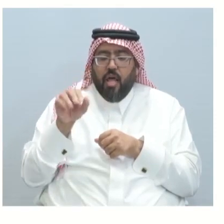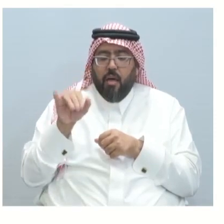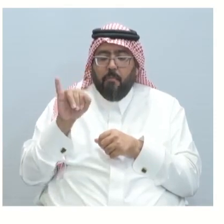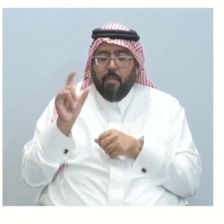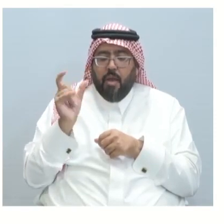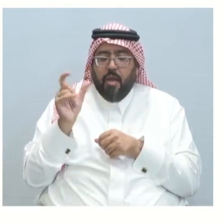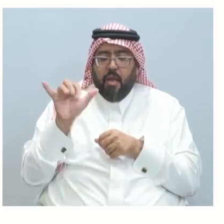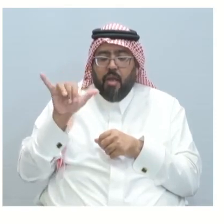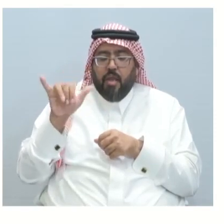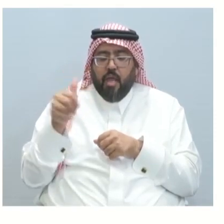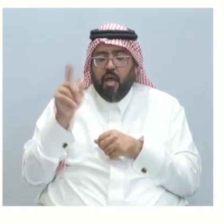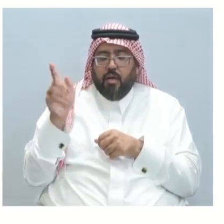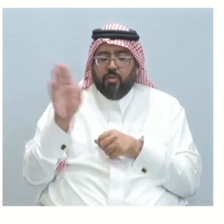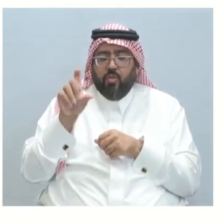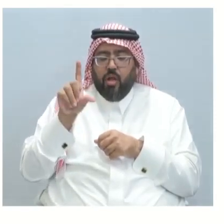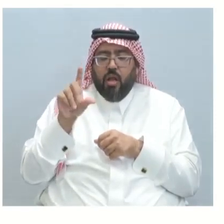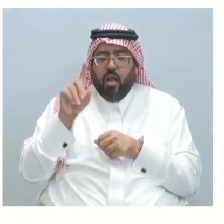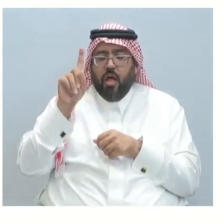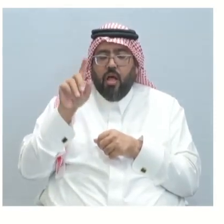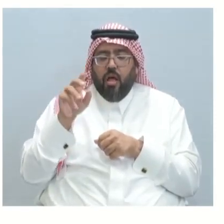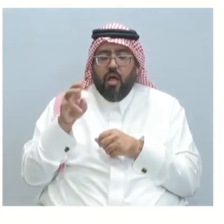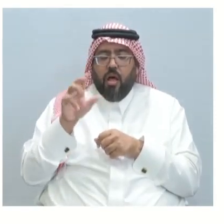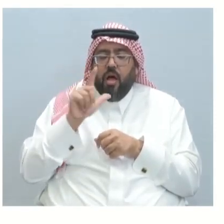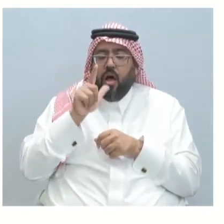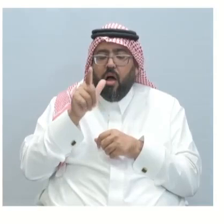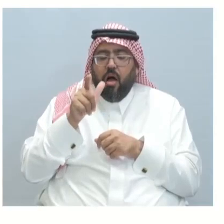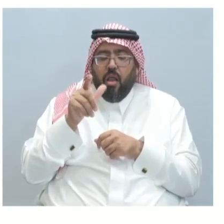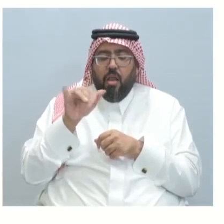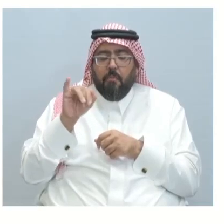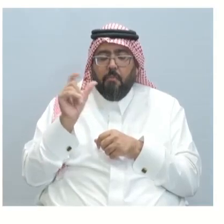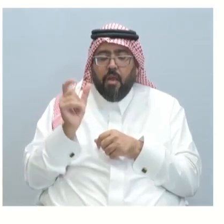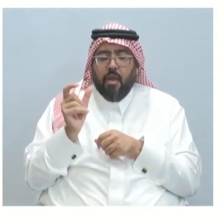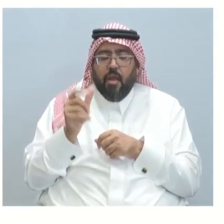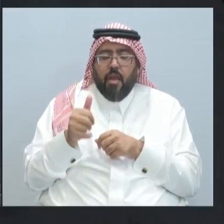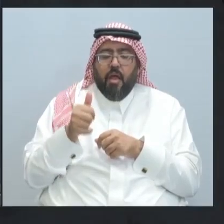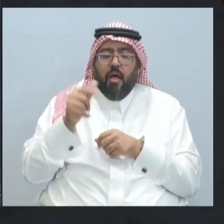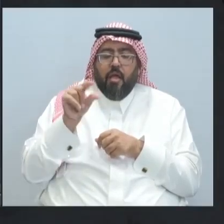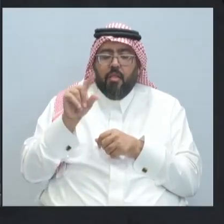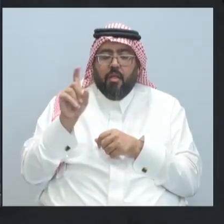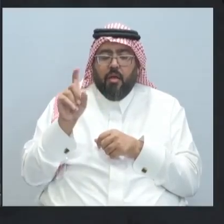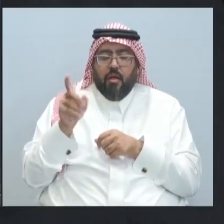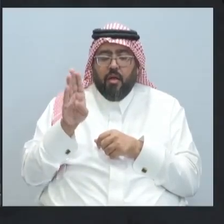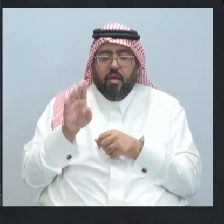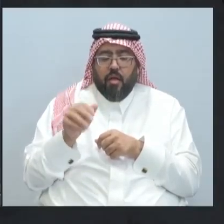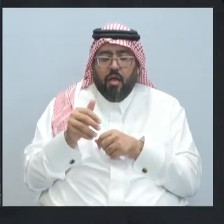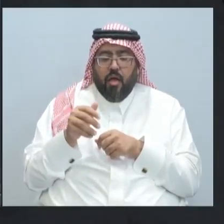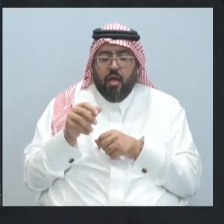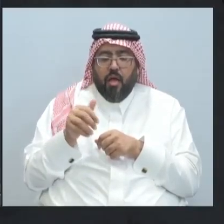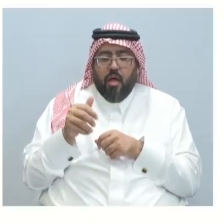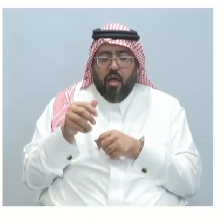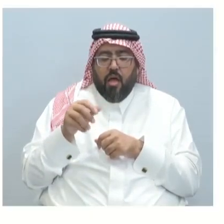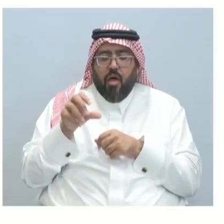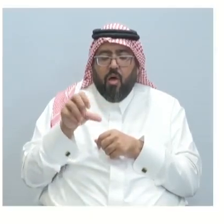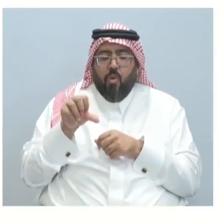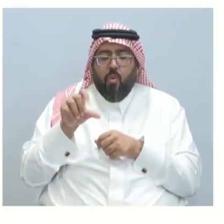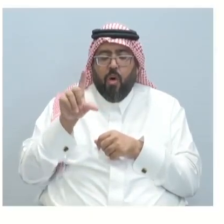كليهما ثم لم يدخل الجنه سنتعرف في هذا الحديث اولا على راوي الحديث